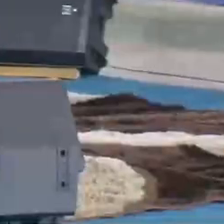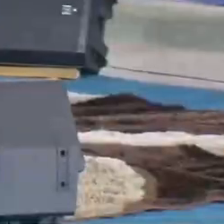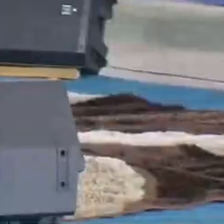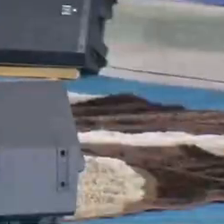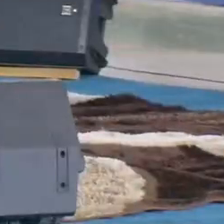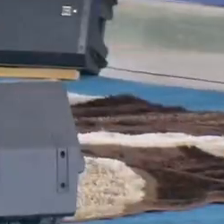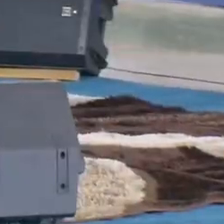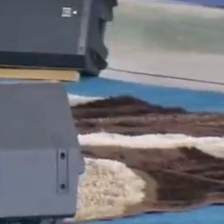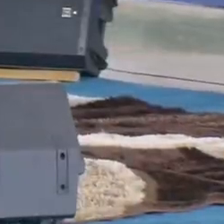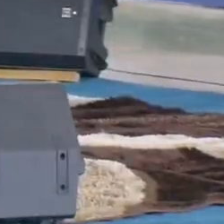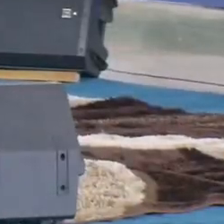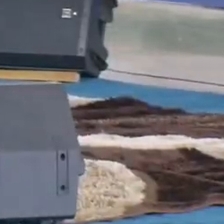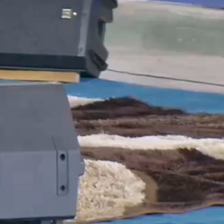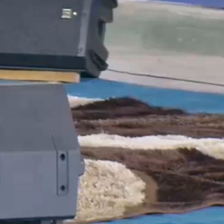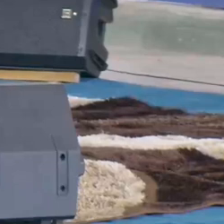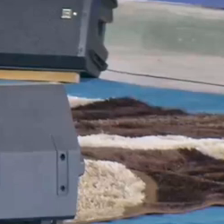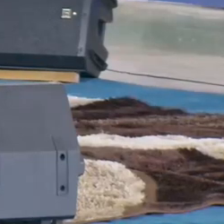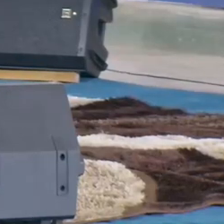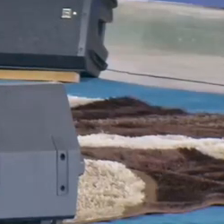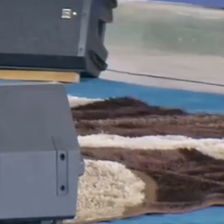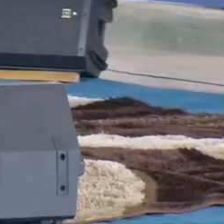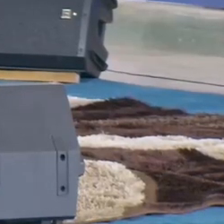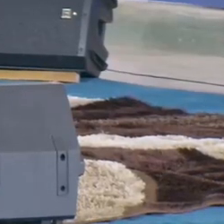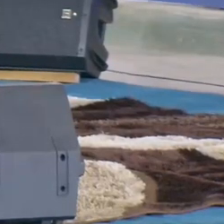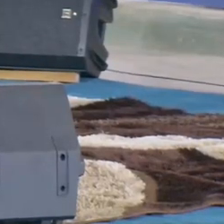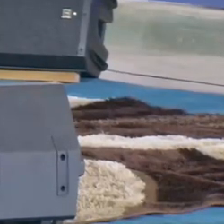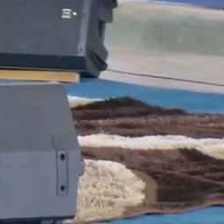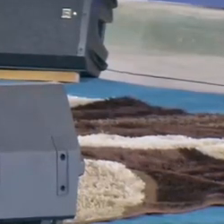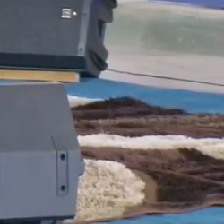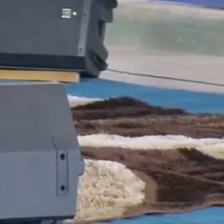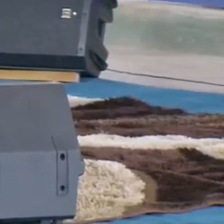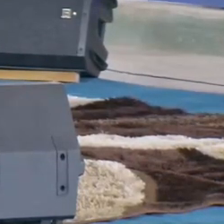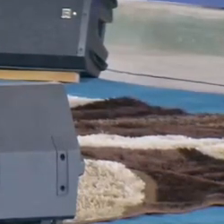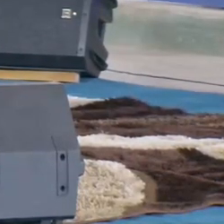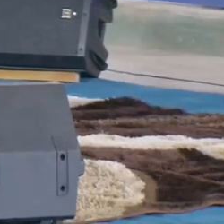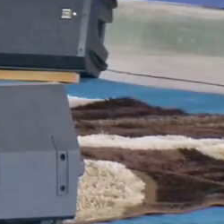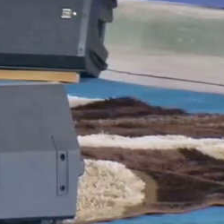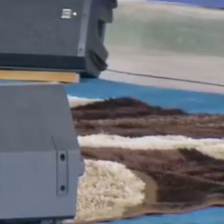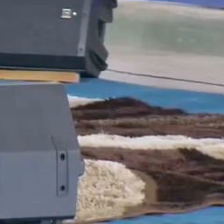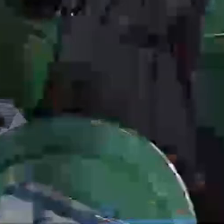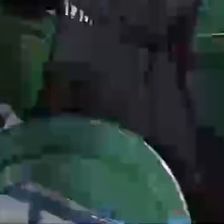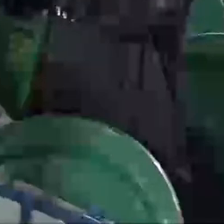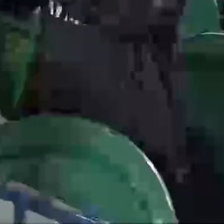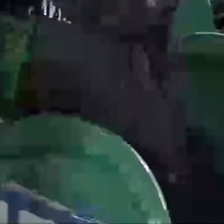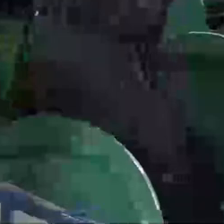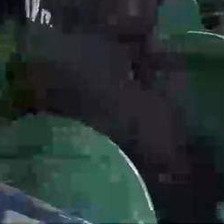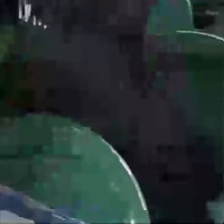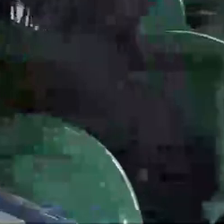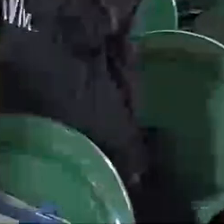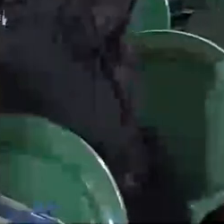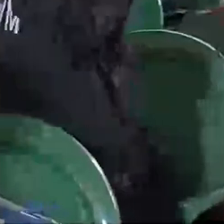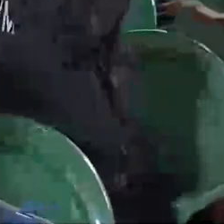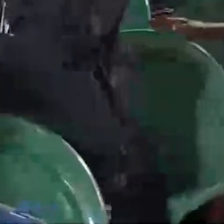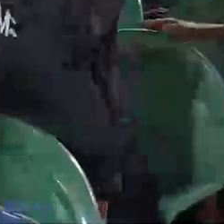je suis dans la joie d'être avec vous je suis tellement content d'être là avec